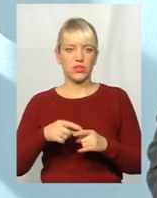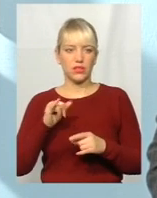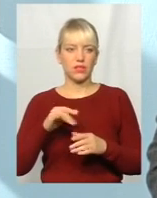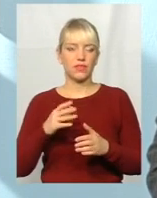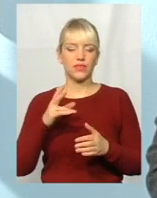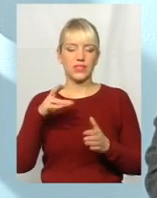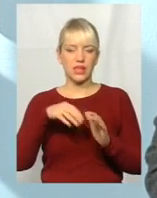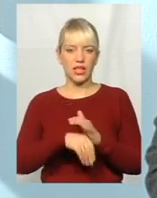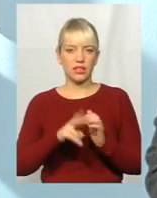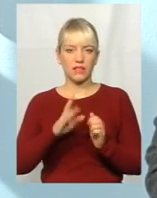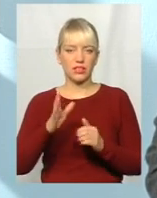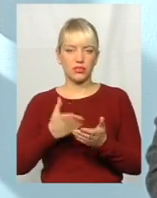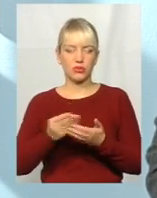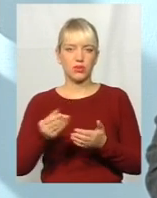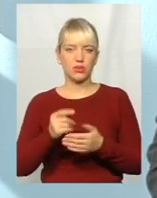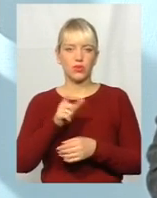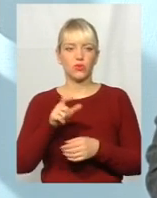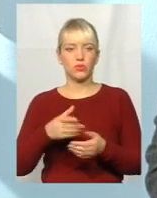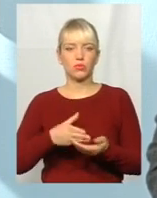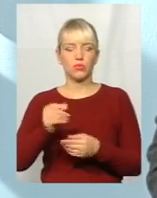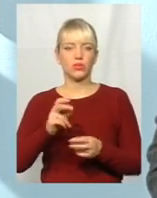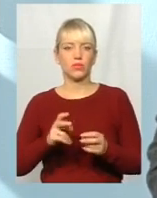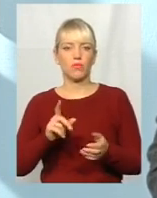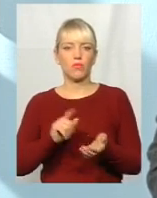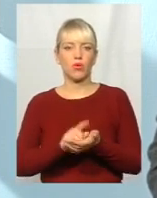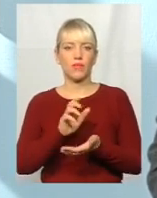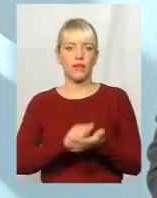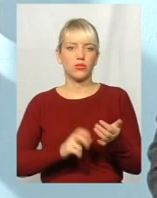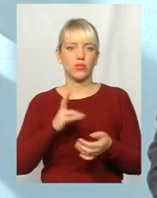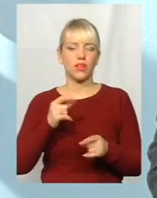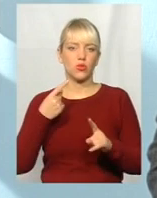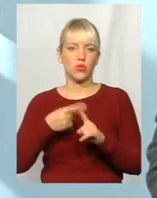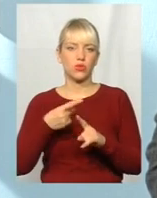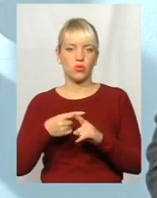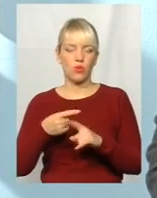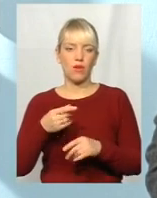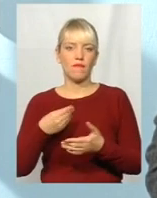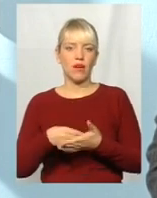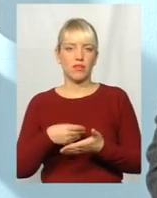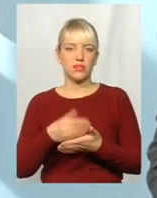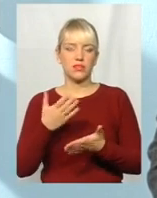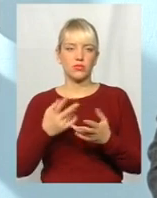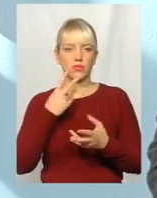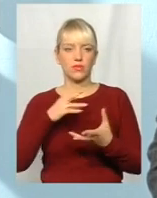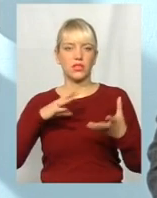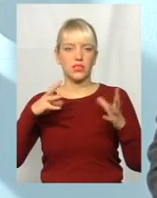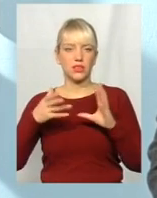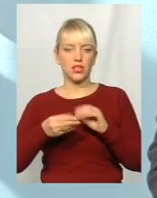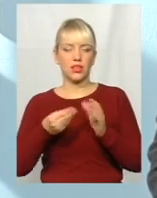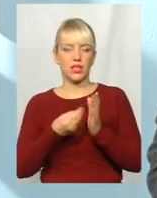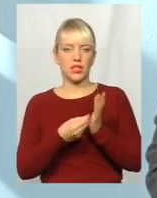складі квартирної плати всі мешканці сплачують податок, такий як податок на додану вартість. Тобто, якщо подивитись на цей тариф